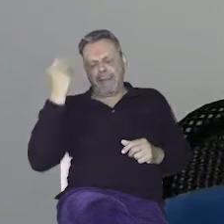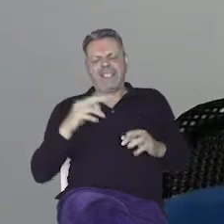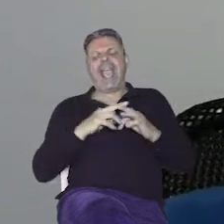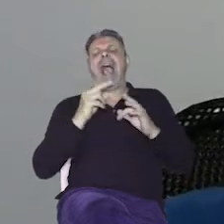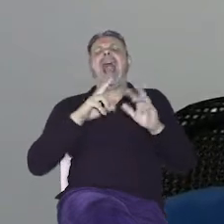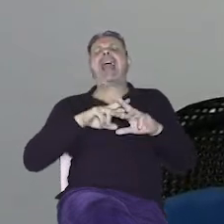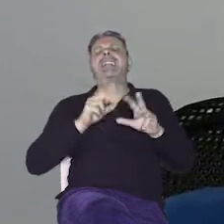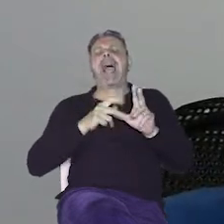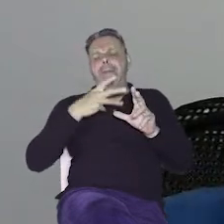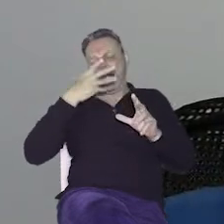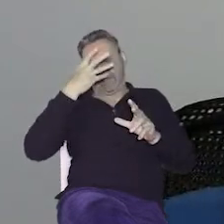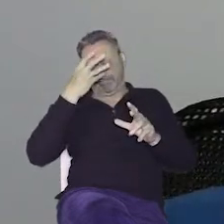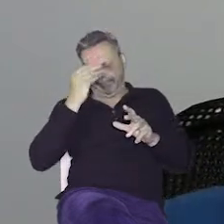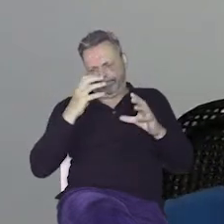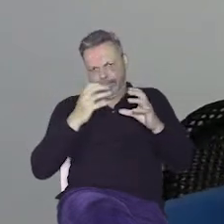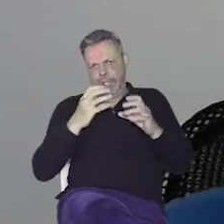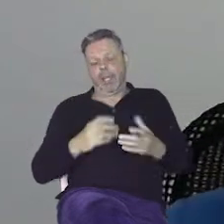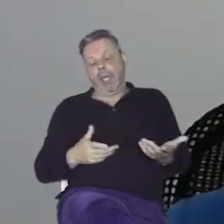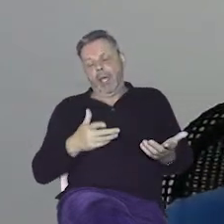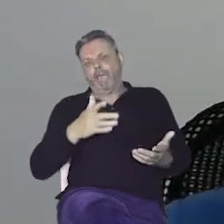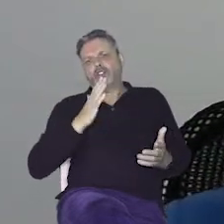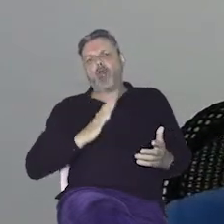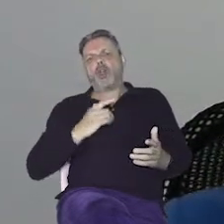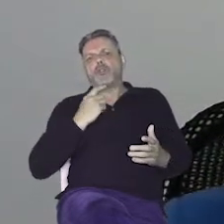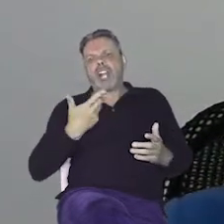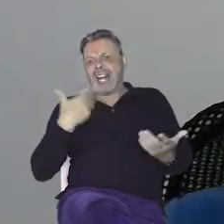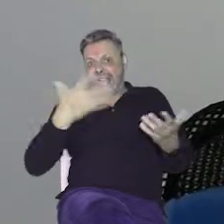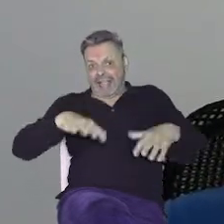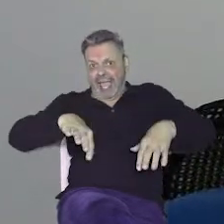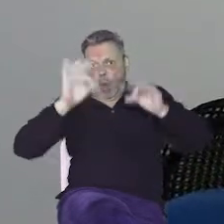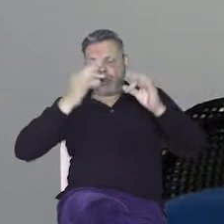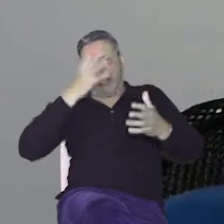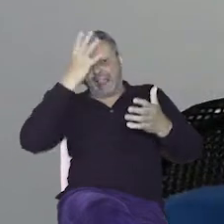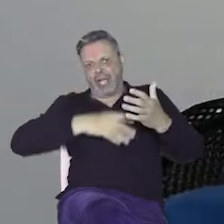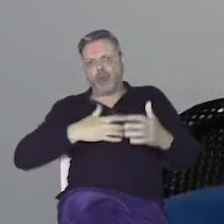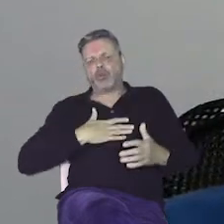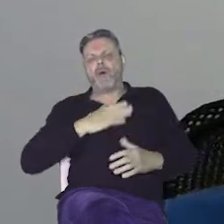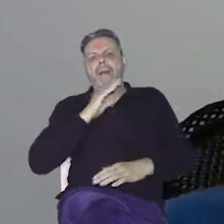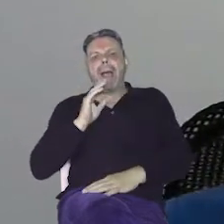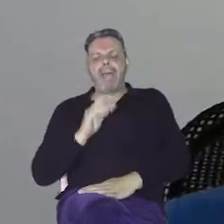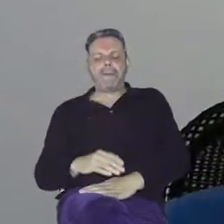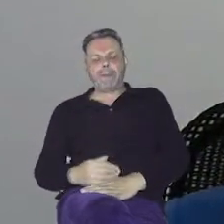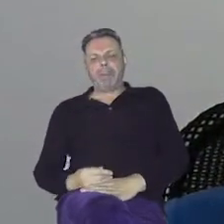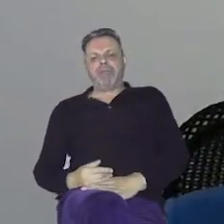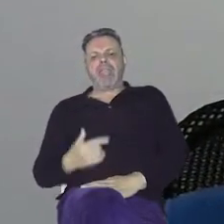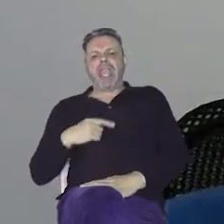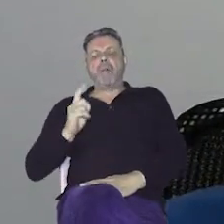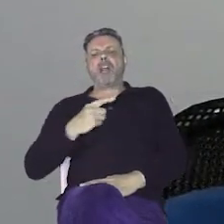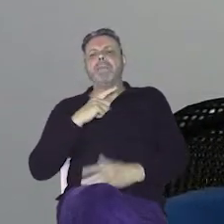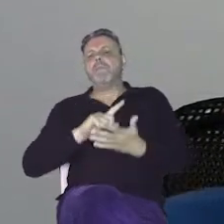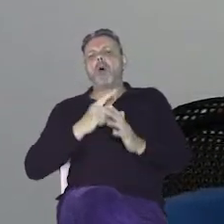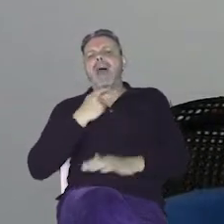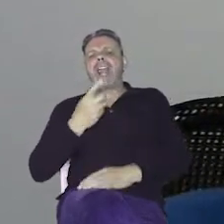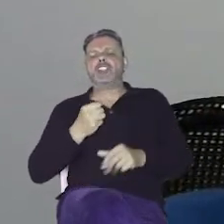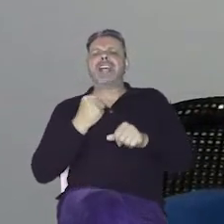ovo što je gospođa spomenula kada je otkrila dijagnozu svoje mame. Ja moram odmah istaknuti da se